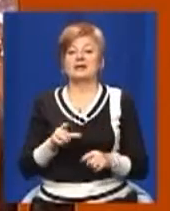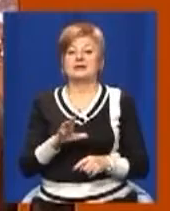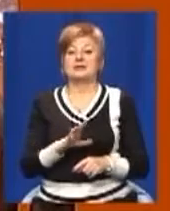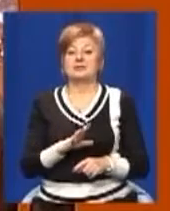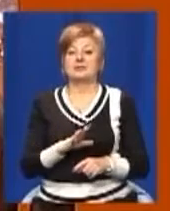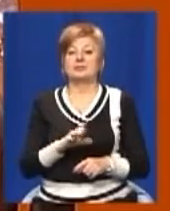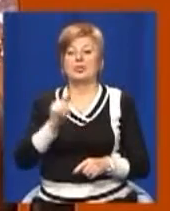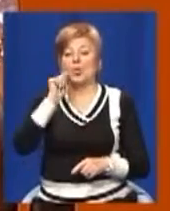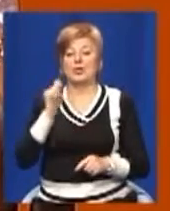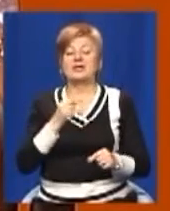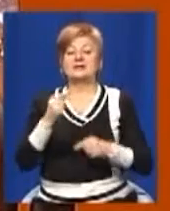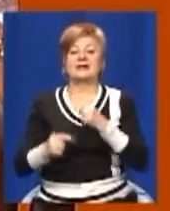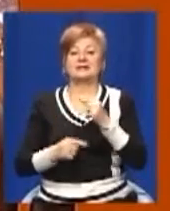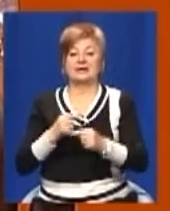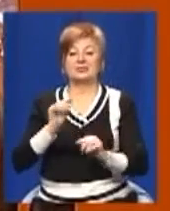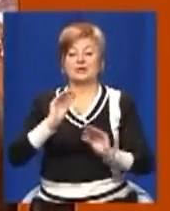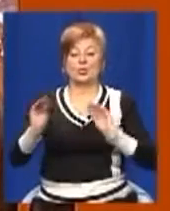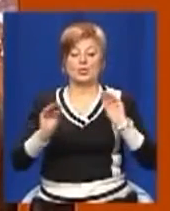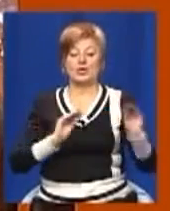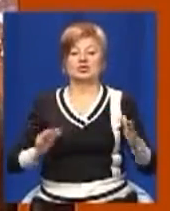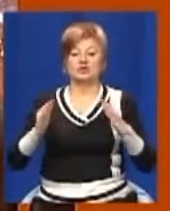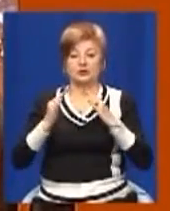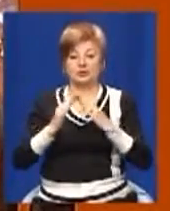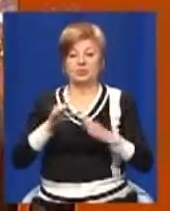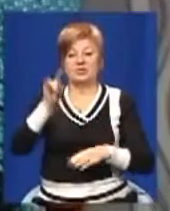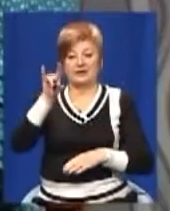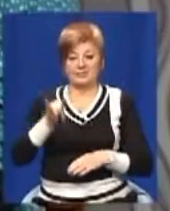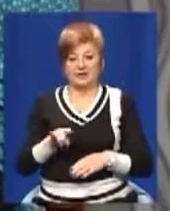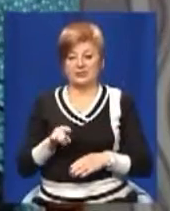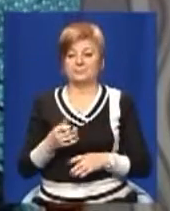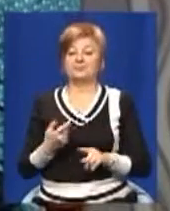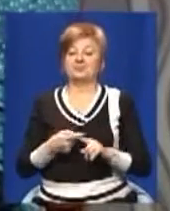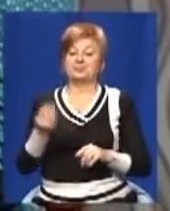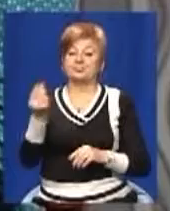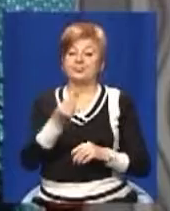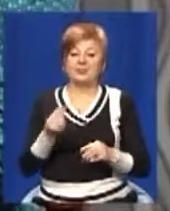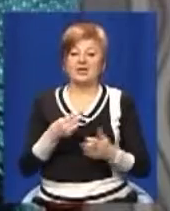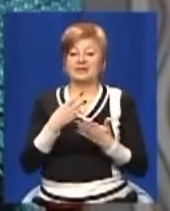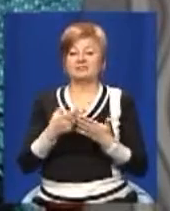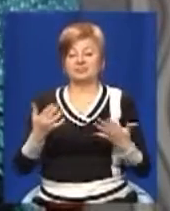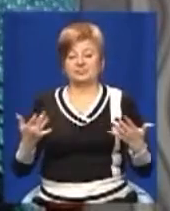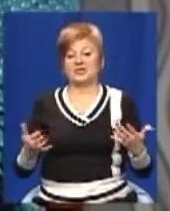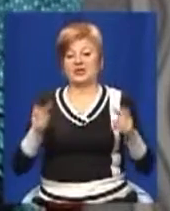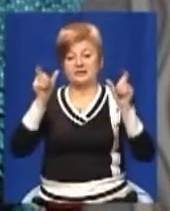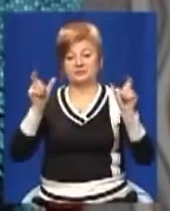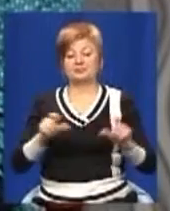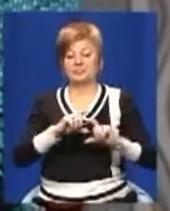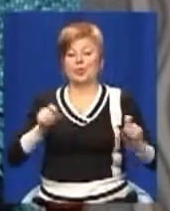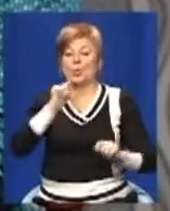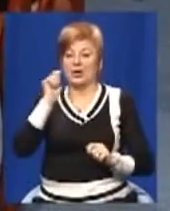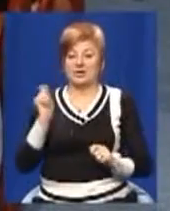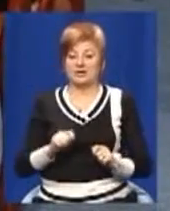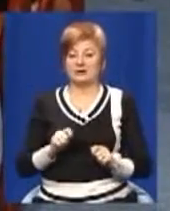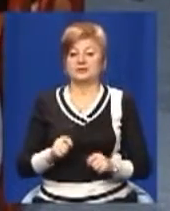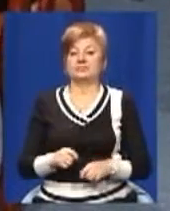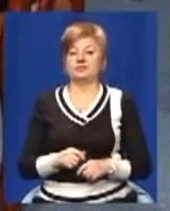так українська традиція, така розмальовані будинки, вікна. Так, розмальовували різними такими орнаментами і також це вишивали,